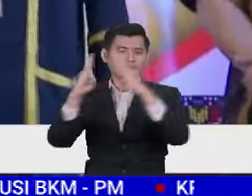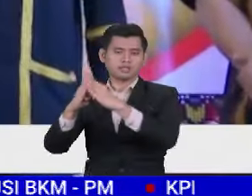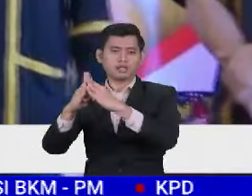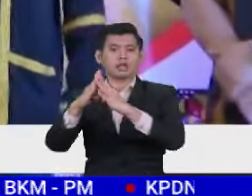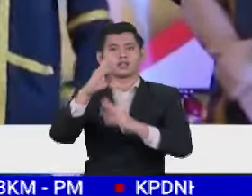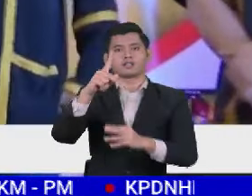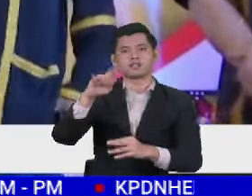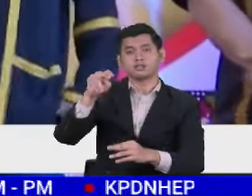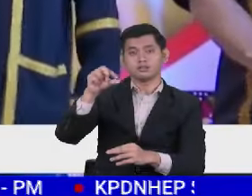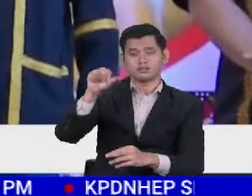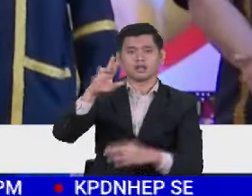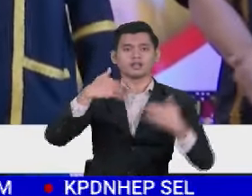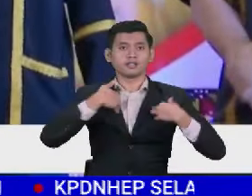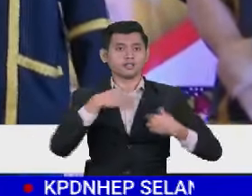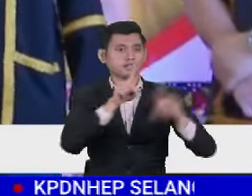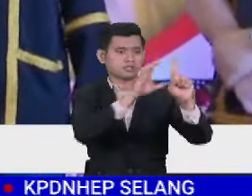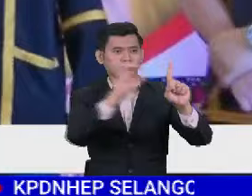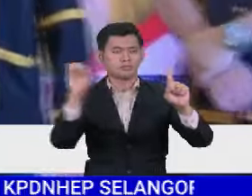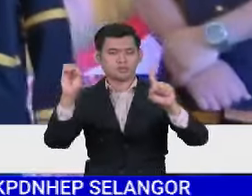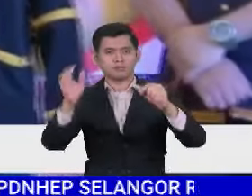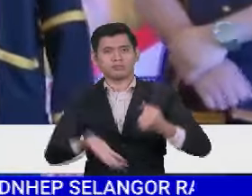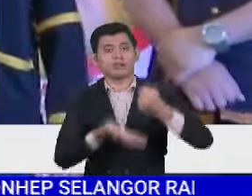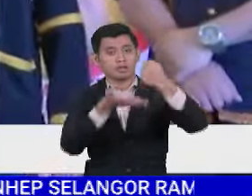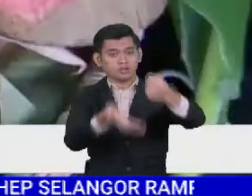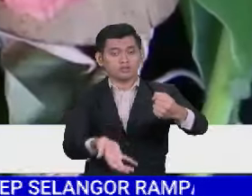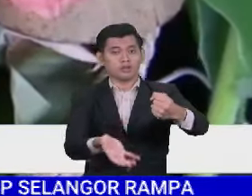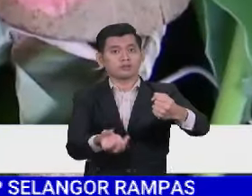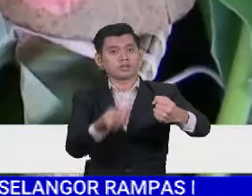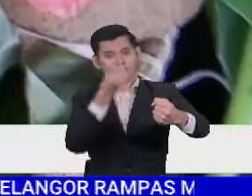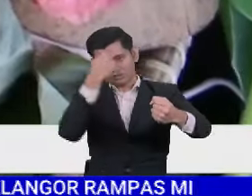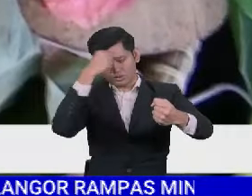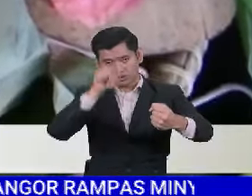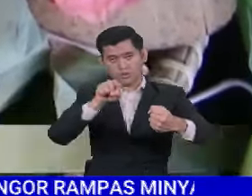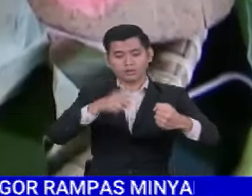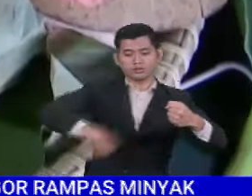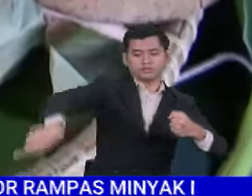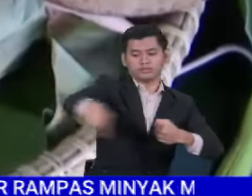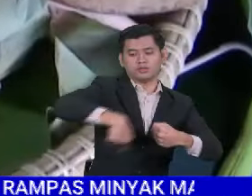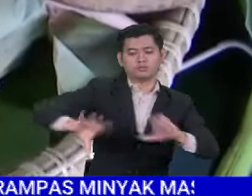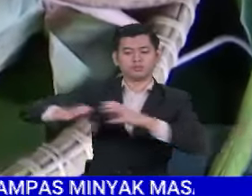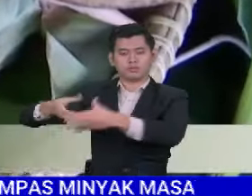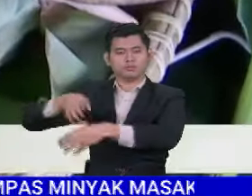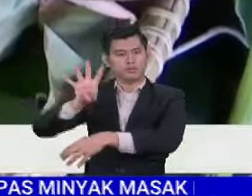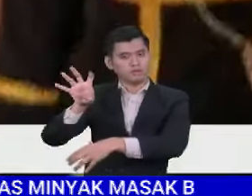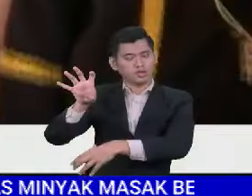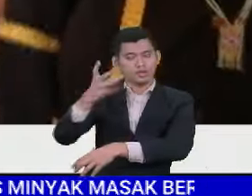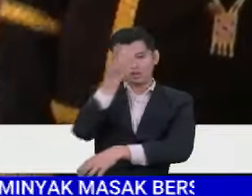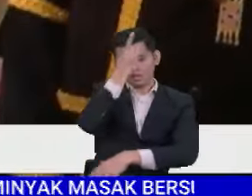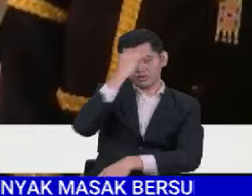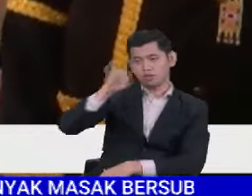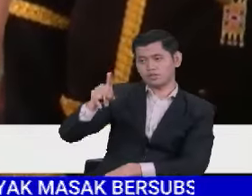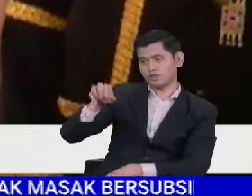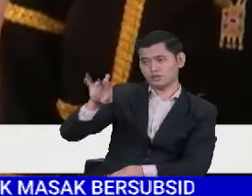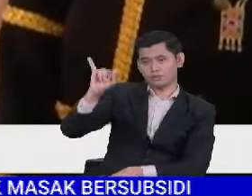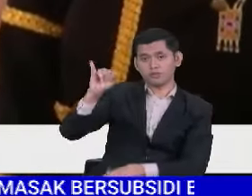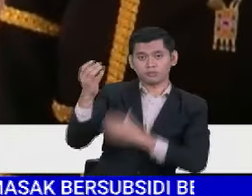turut disampaikan 100 bantuan bakul makanan kepada golongan B 40 dalam perkembangan lain Dato Dr Jeffrey memaklumkan